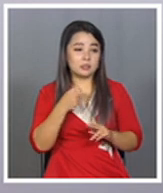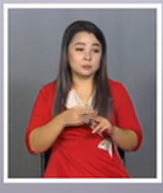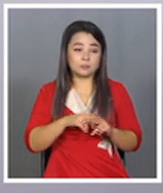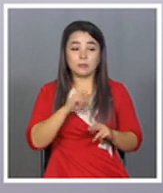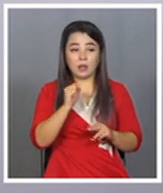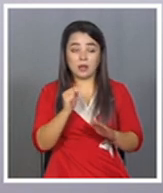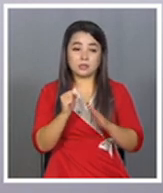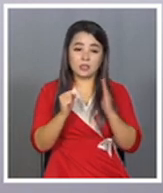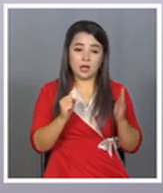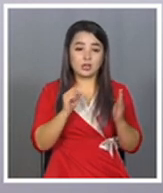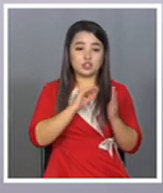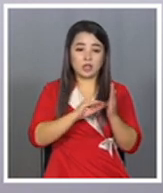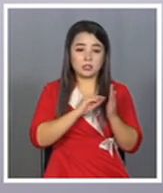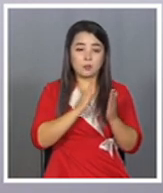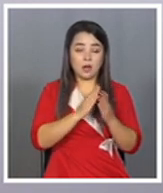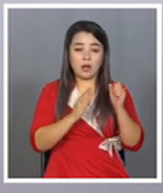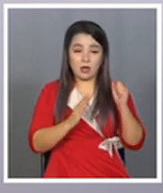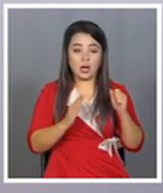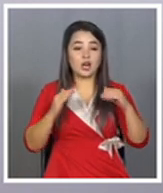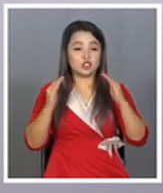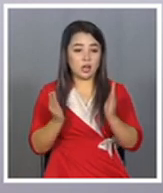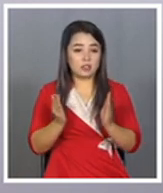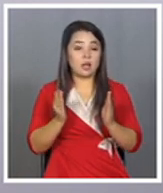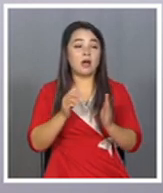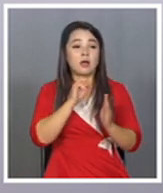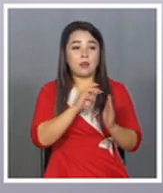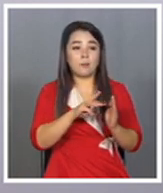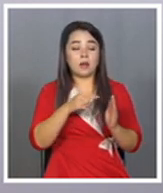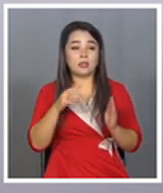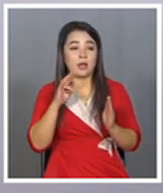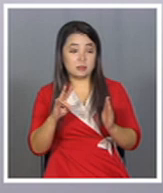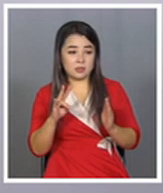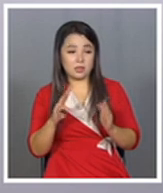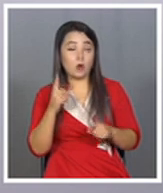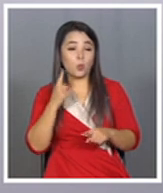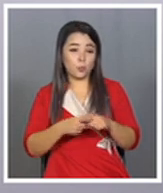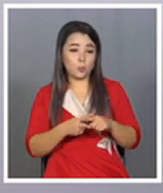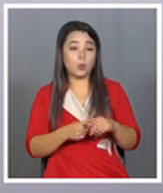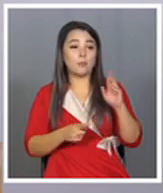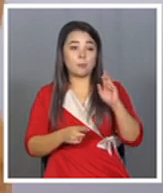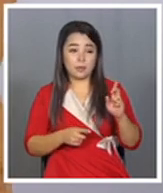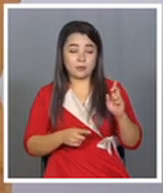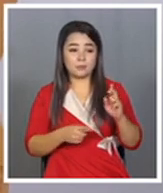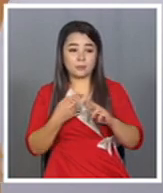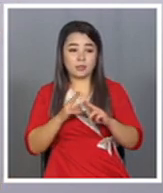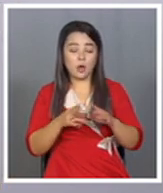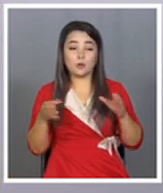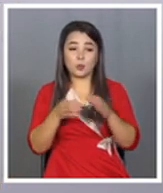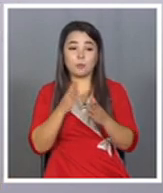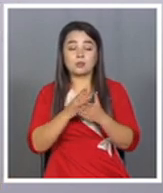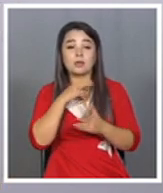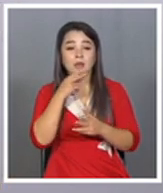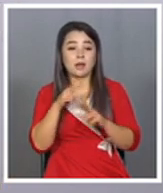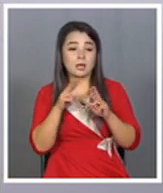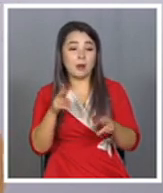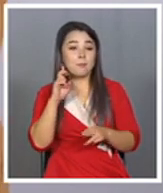А-ны жақшаның сыртына шығарып жазамыз. А көбейтілген М азайтылған Н плюс екінші топтастырған